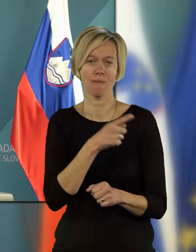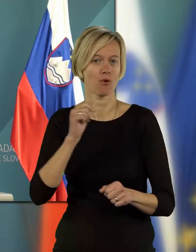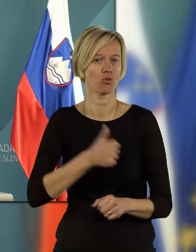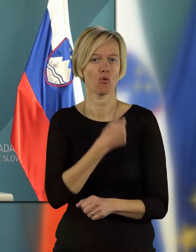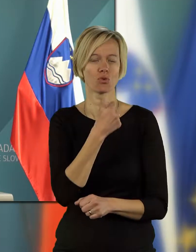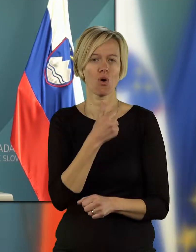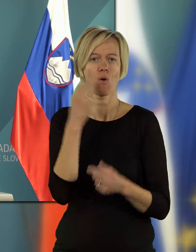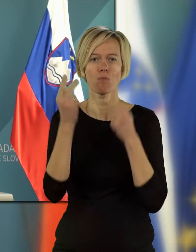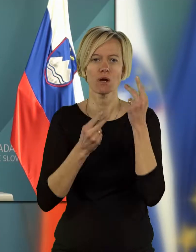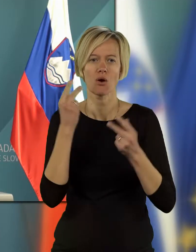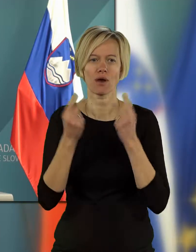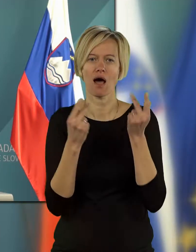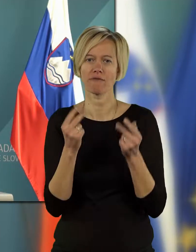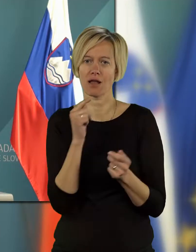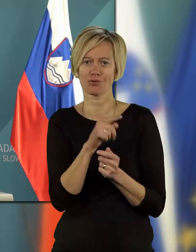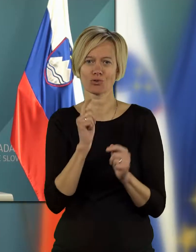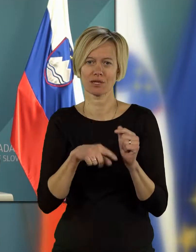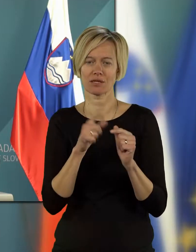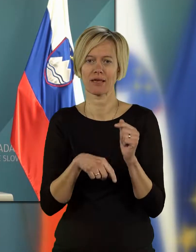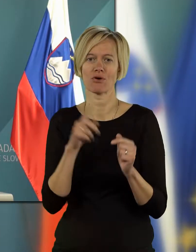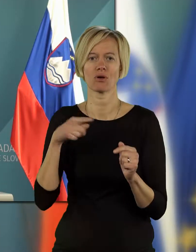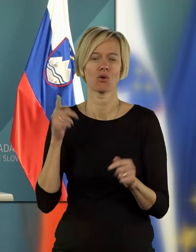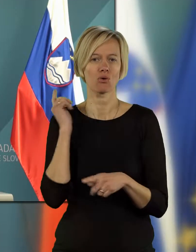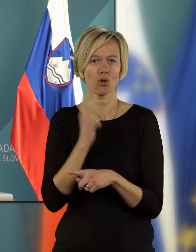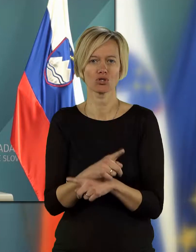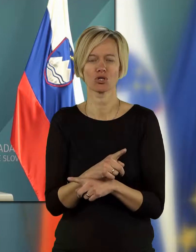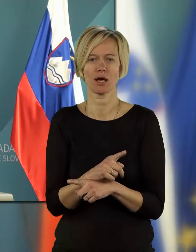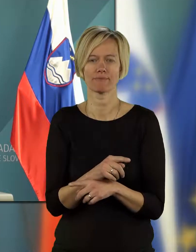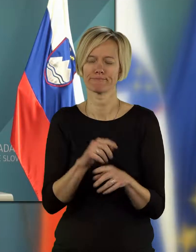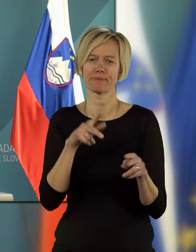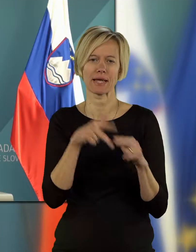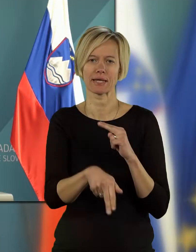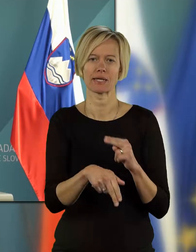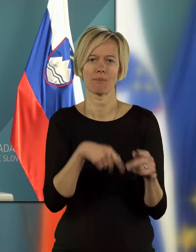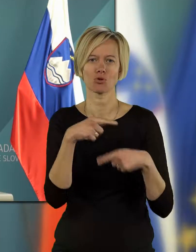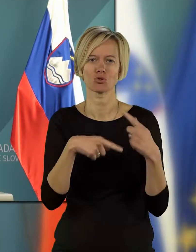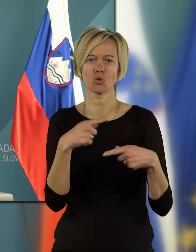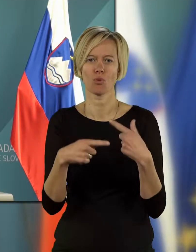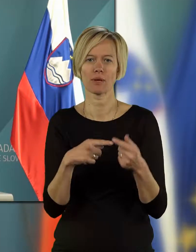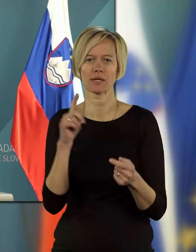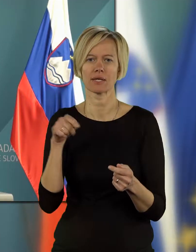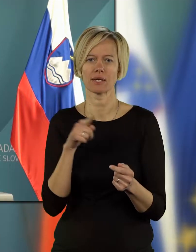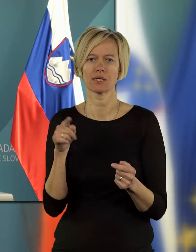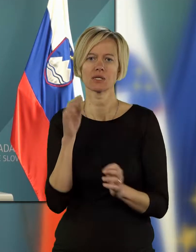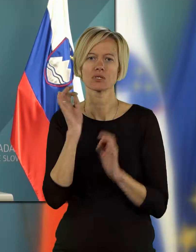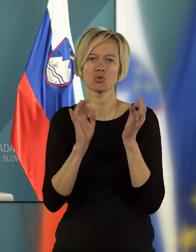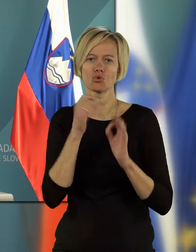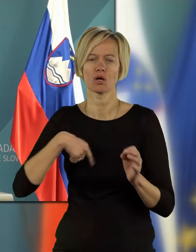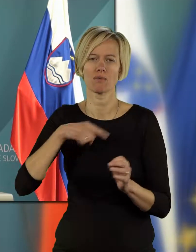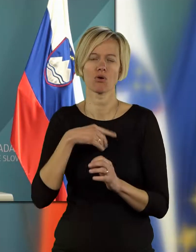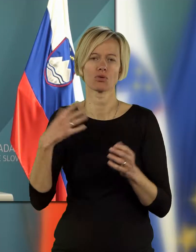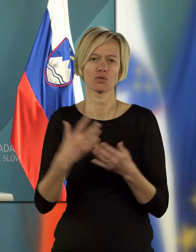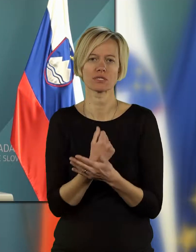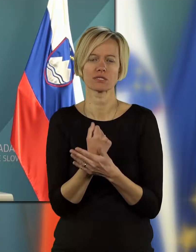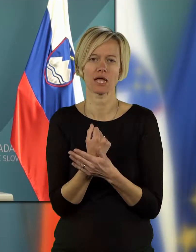vlada ponovno obravnavala to zadevo in se odločila, da prekine postopek in da